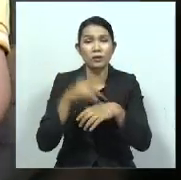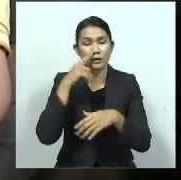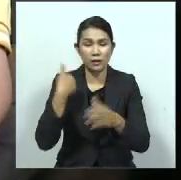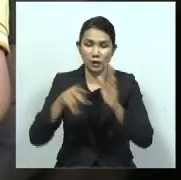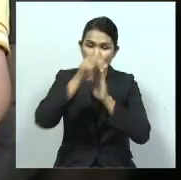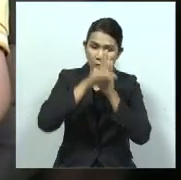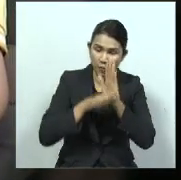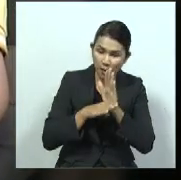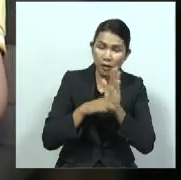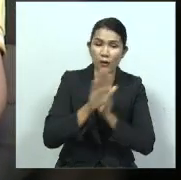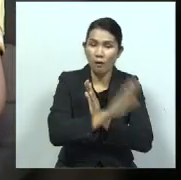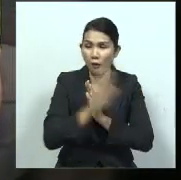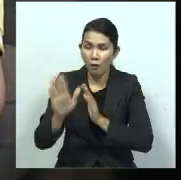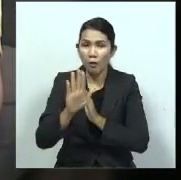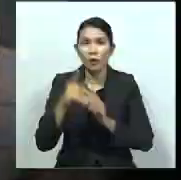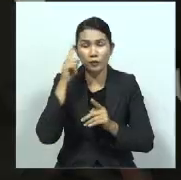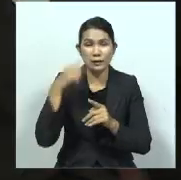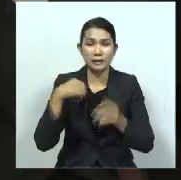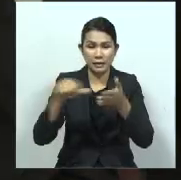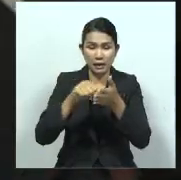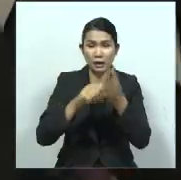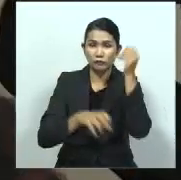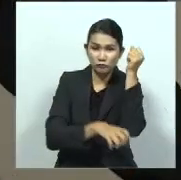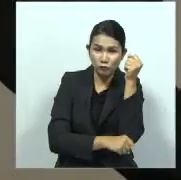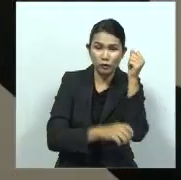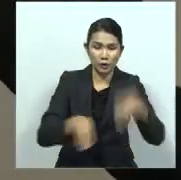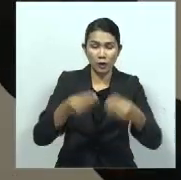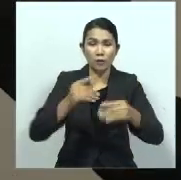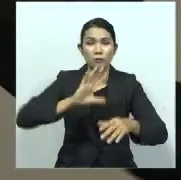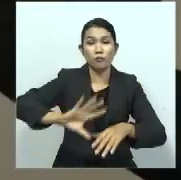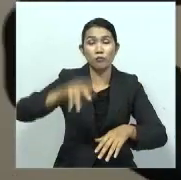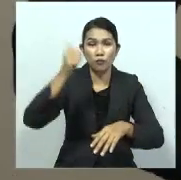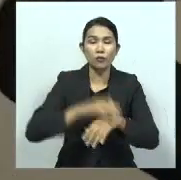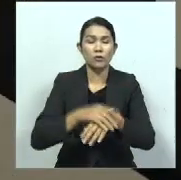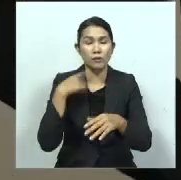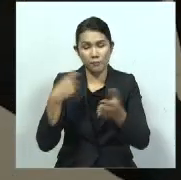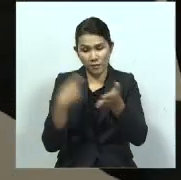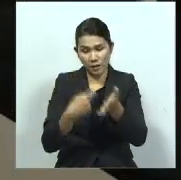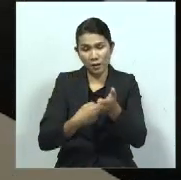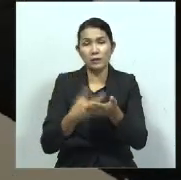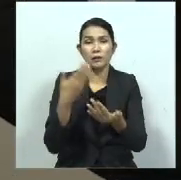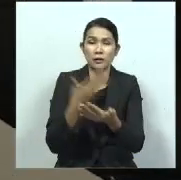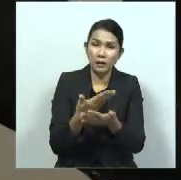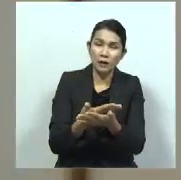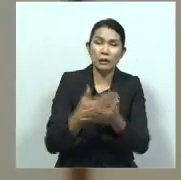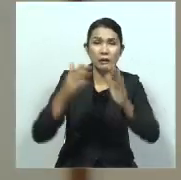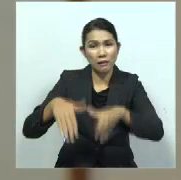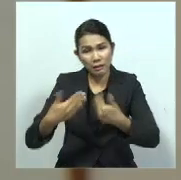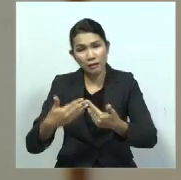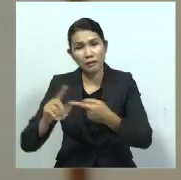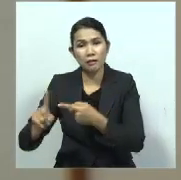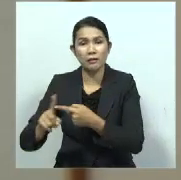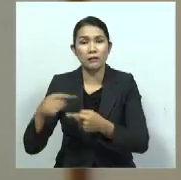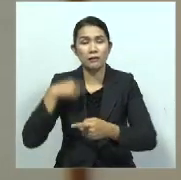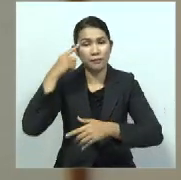ไว้มาปฏิบัติเช่นนโยบายแก้จนสร้างคนสร้างชาติแล้วก็เรื่องของการประกันรายได้ของเกษตรกรซึ่งพรรคมีแนวทางในการขับ